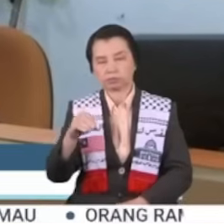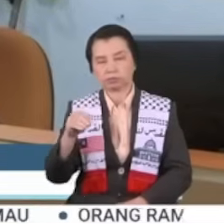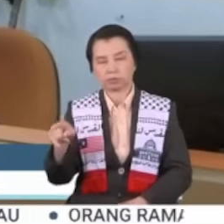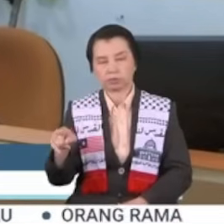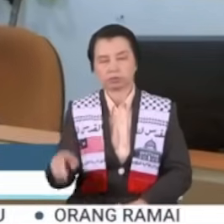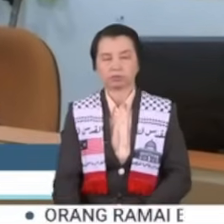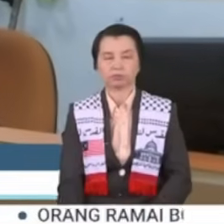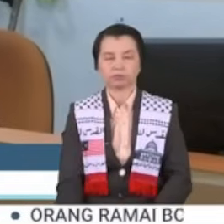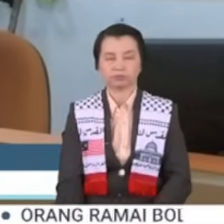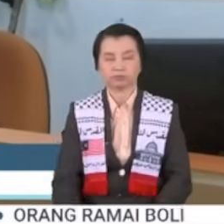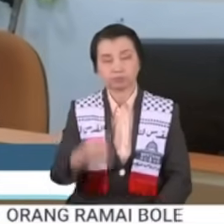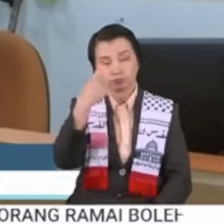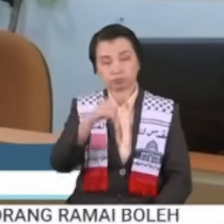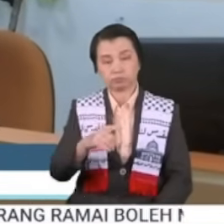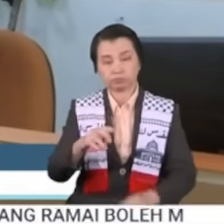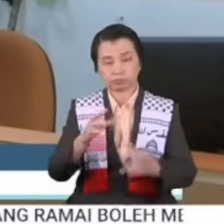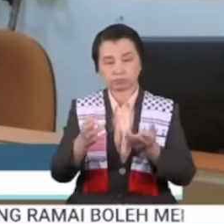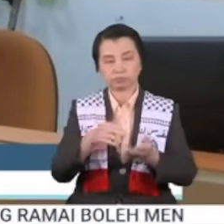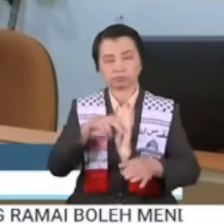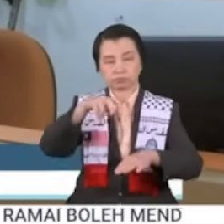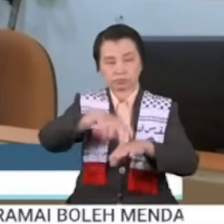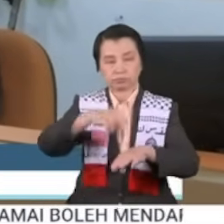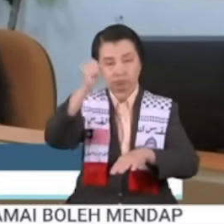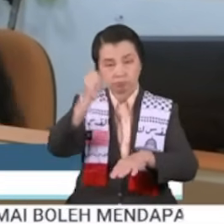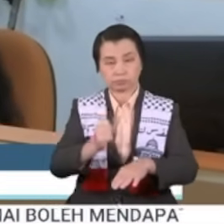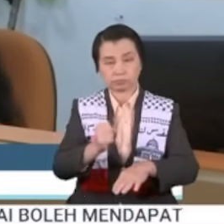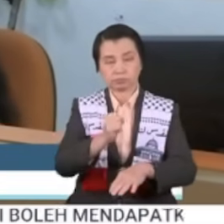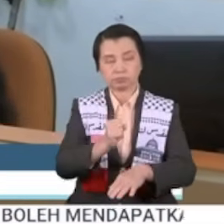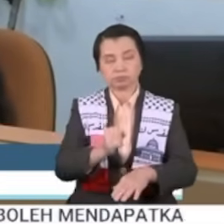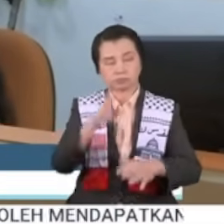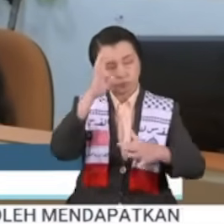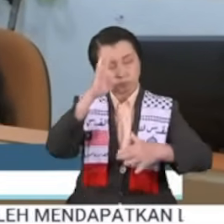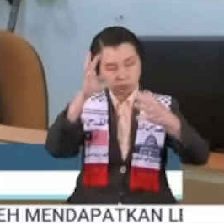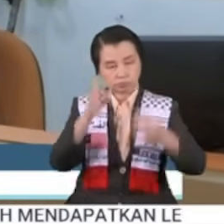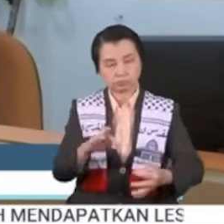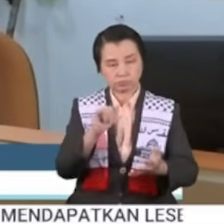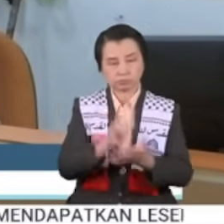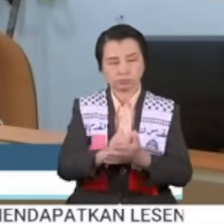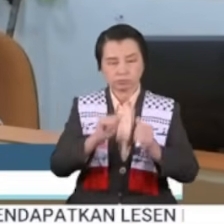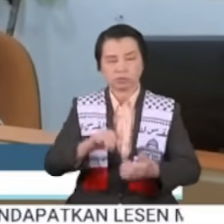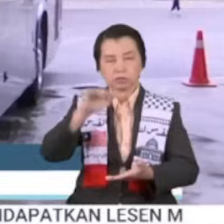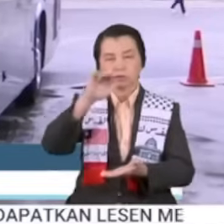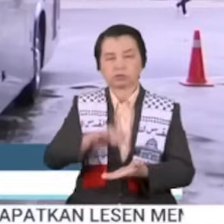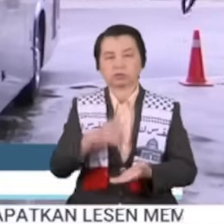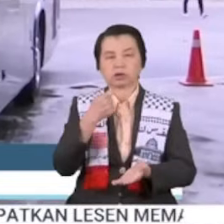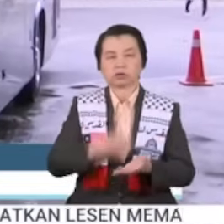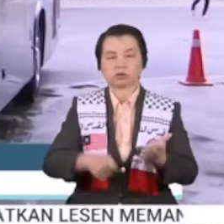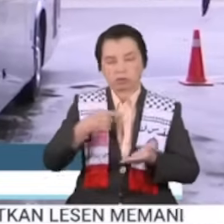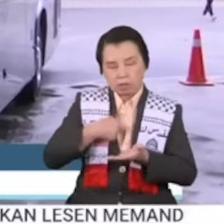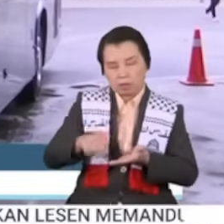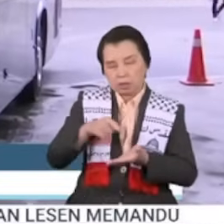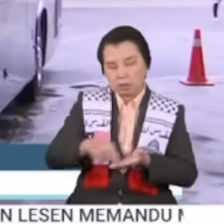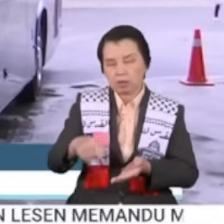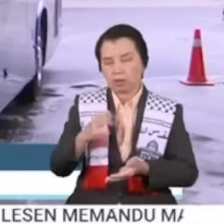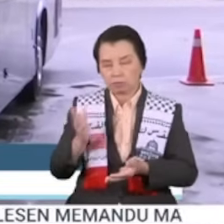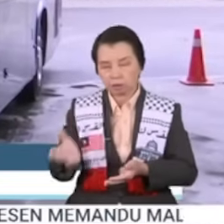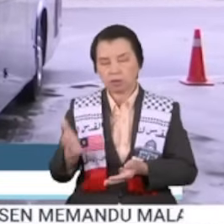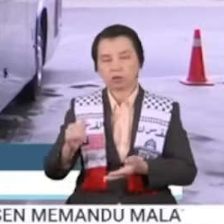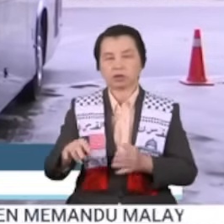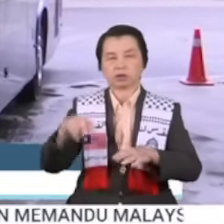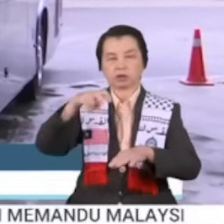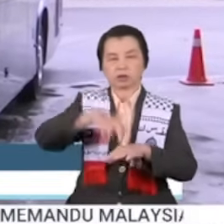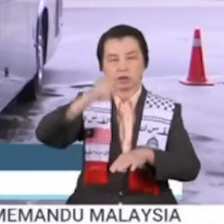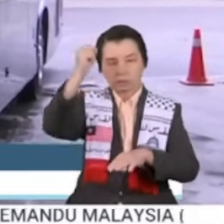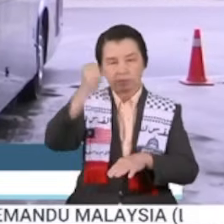k bagi pengguna perkhidmatan berkenaan keputusan itu dapat mengurangkan kos perbelanjaan mereka yang